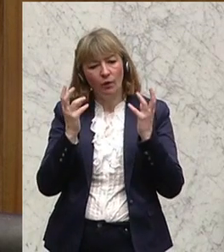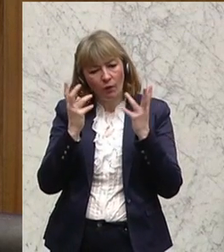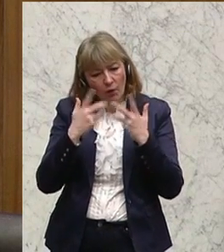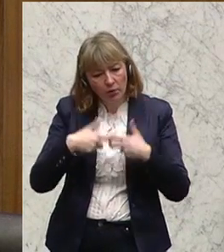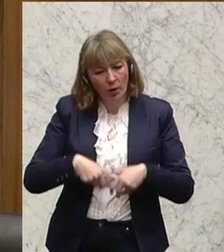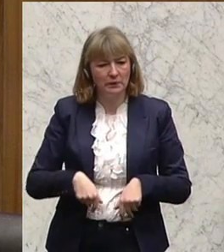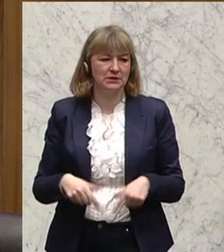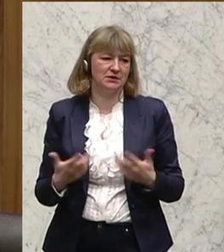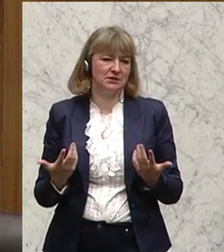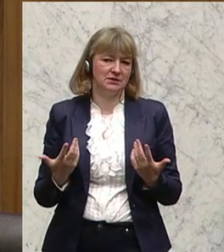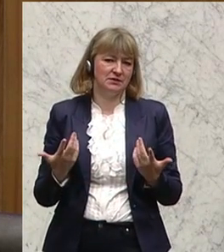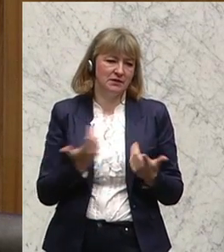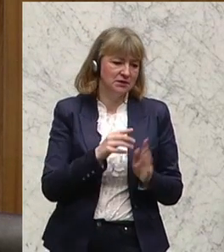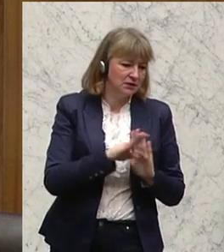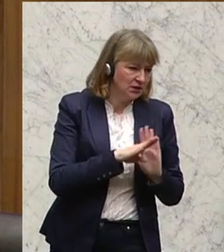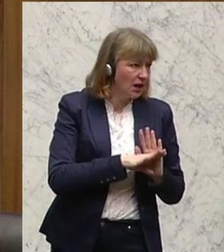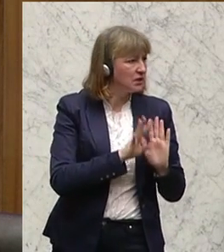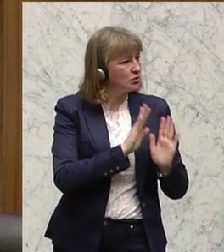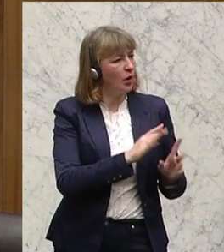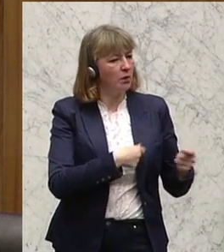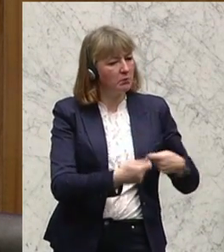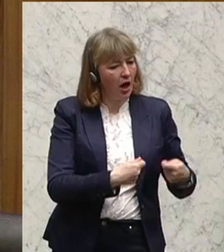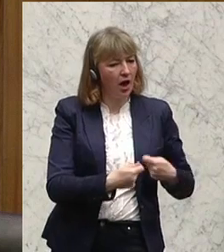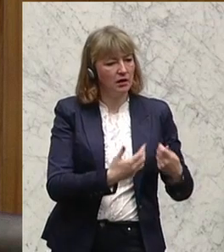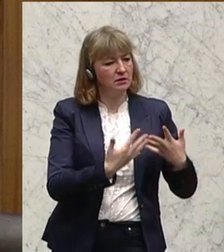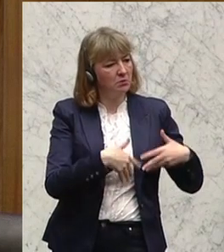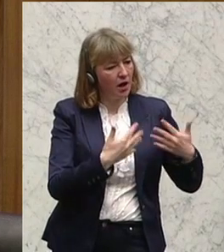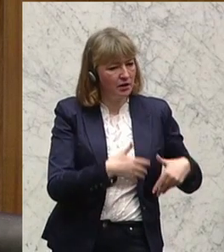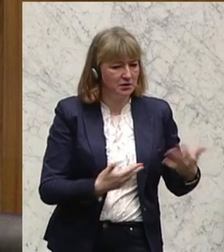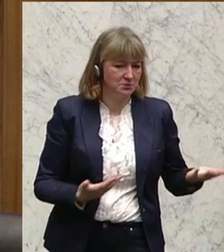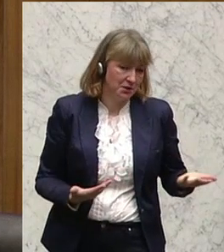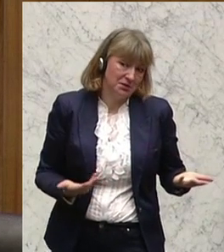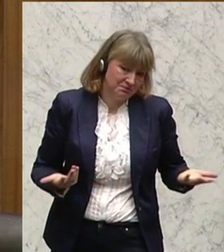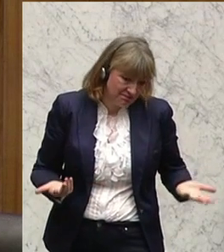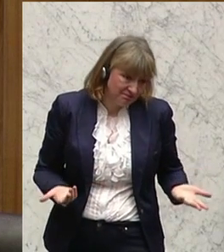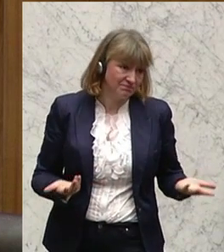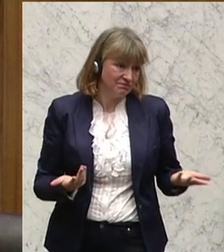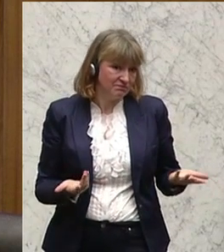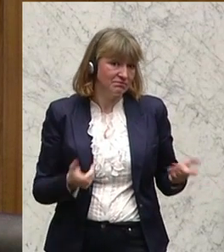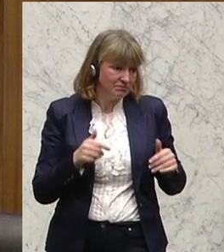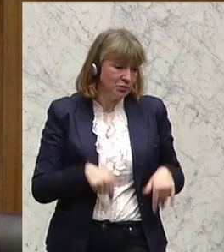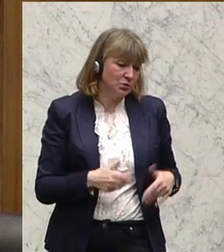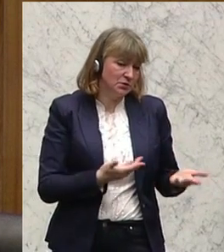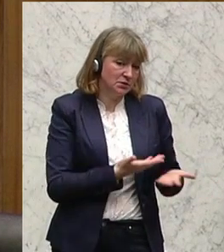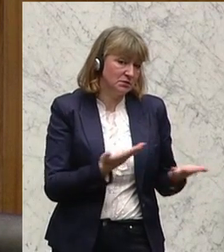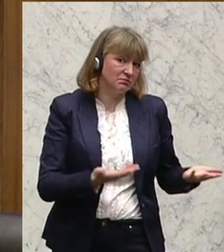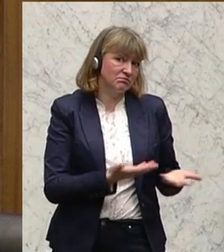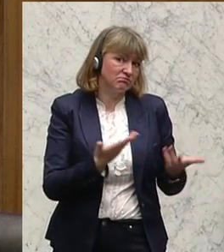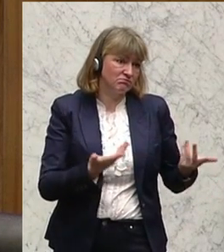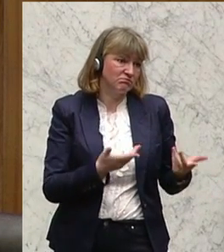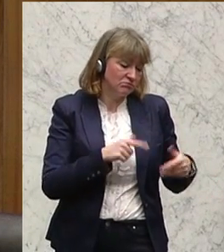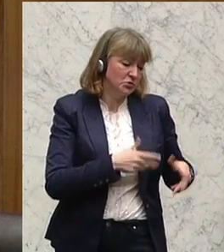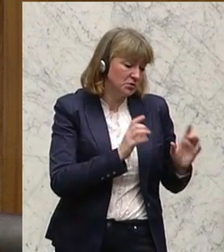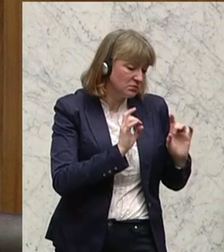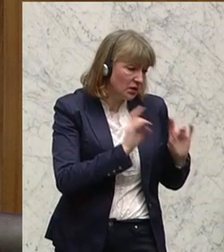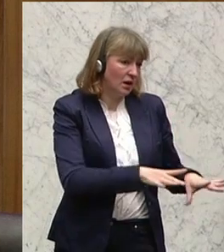zwischen Gesetzen des Marktes und Marktmechanismen, die man, wie gesagt, bis zu einem gewissen Grad einfach auch zu ihrem